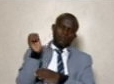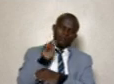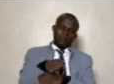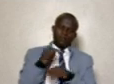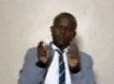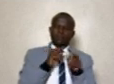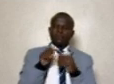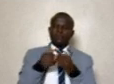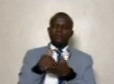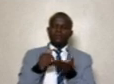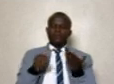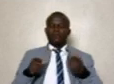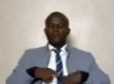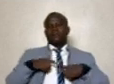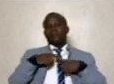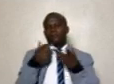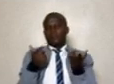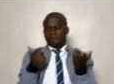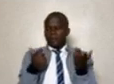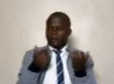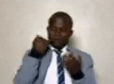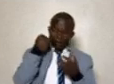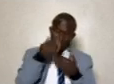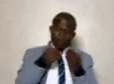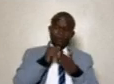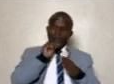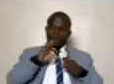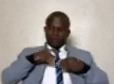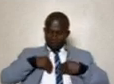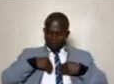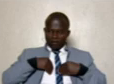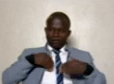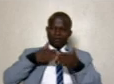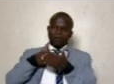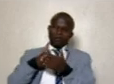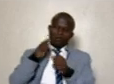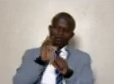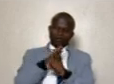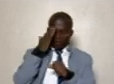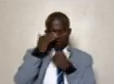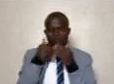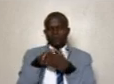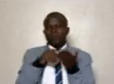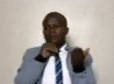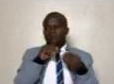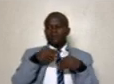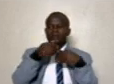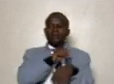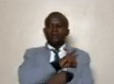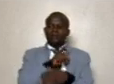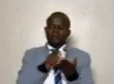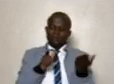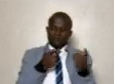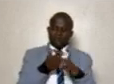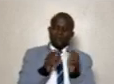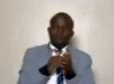uko yarameze mbere kuba rero bitari byemewe yari inzitizi ikomeye kuko ntago byamuhagaye mahirwe